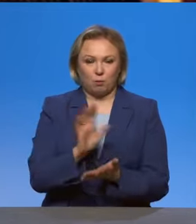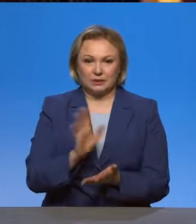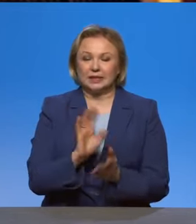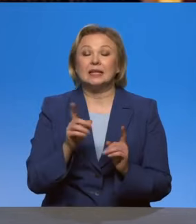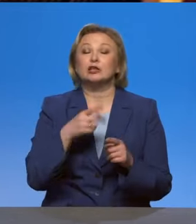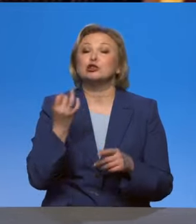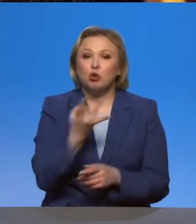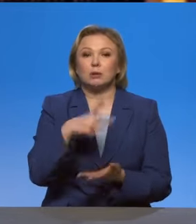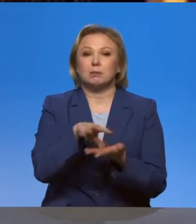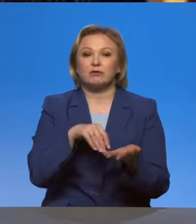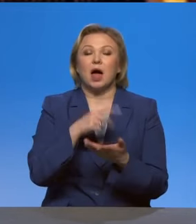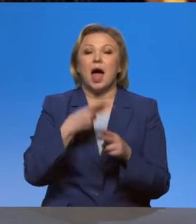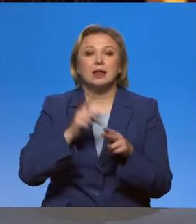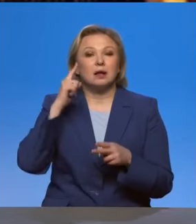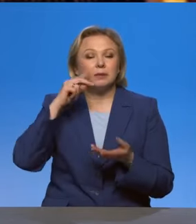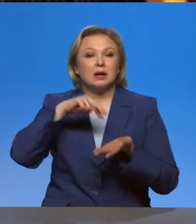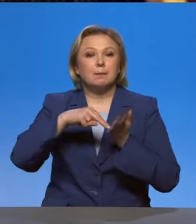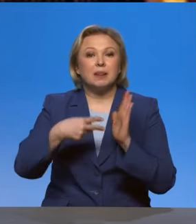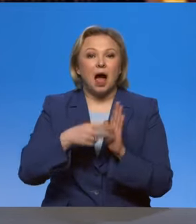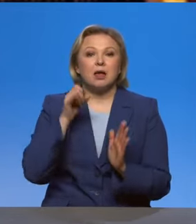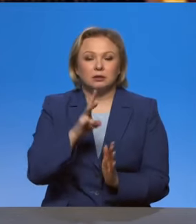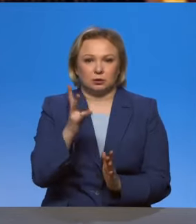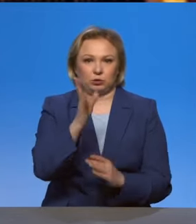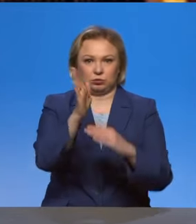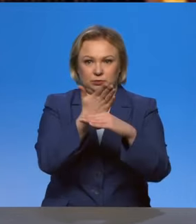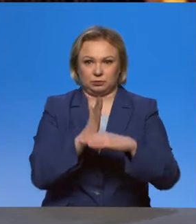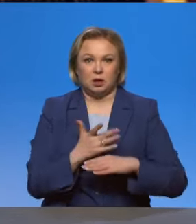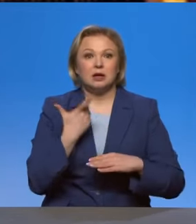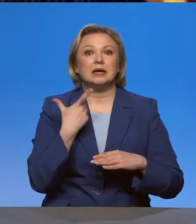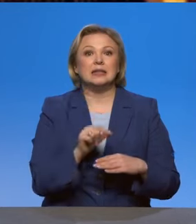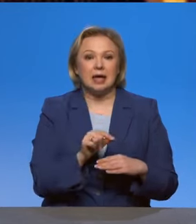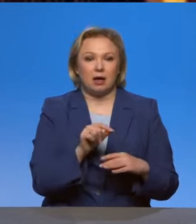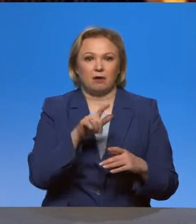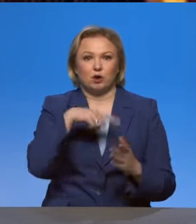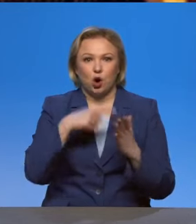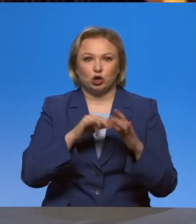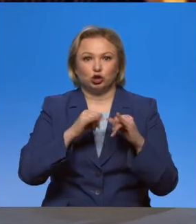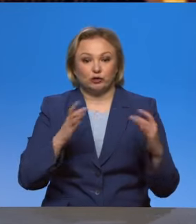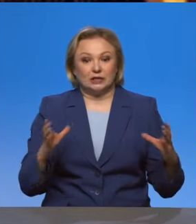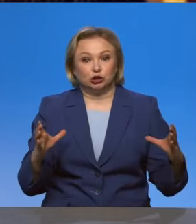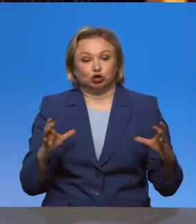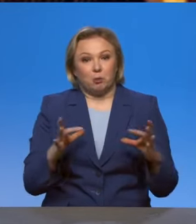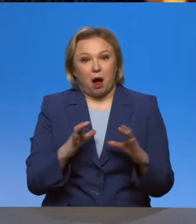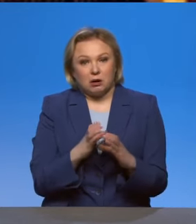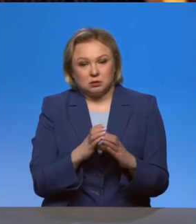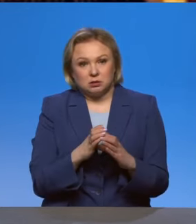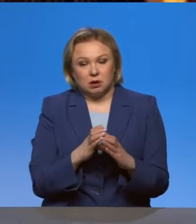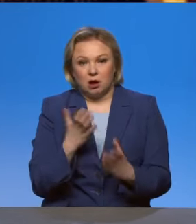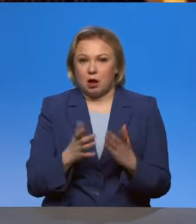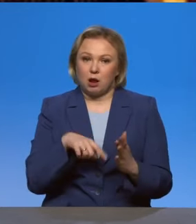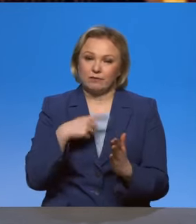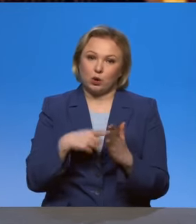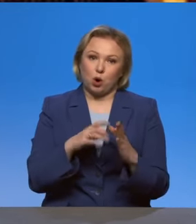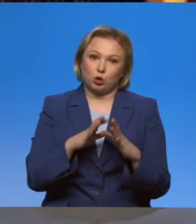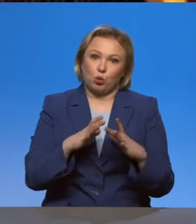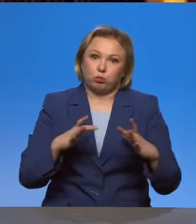То есть расчеты инфраструктуры, количество людей, как город развивается, он сжимается ли, либо увеличивается. Вот, кстати,